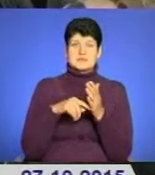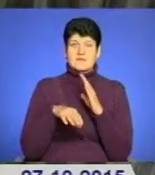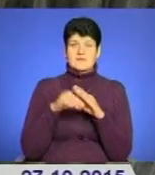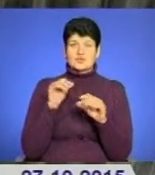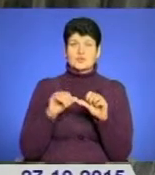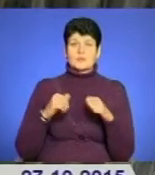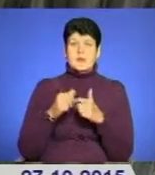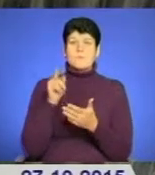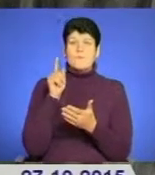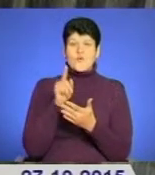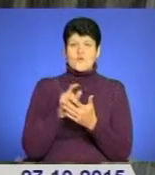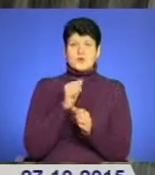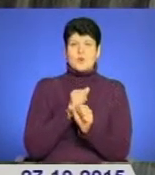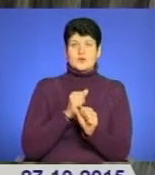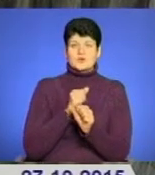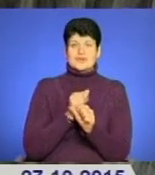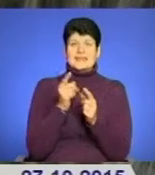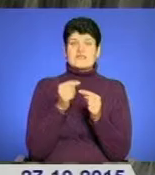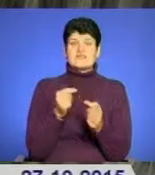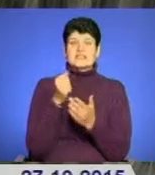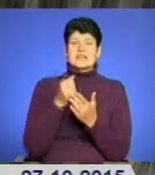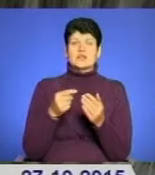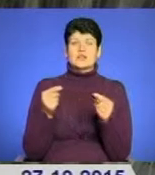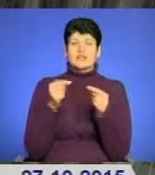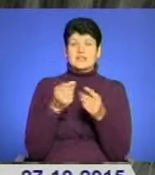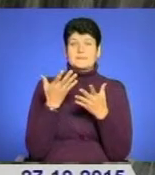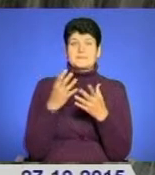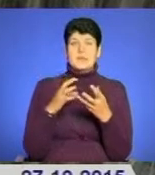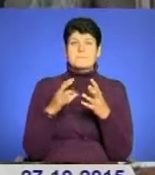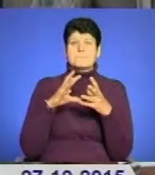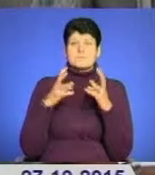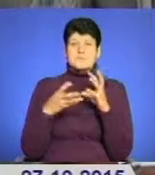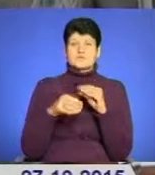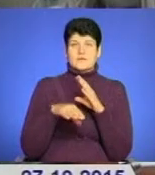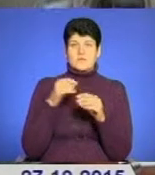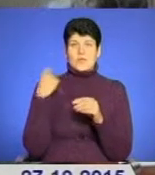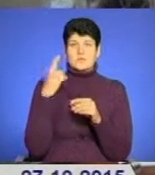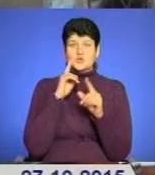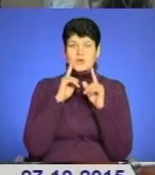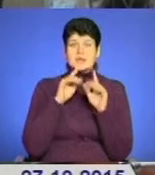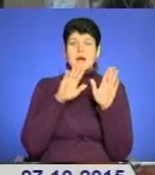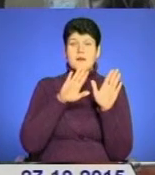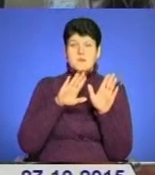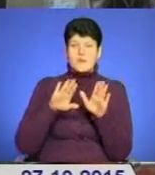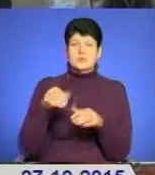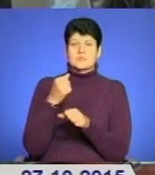комісії повинні опрацювати і встановити підсумки виборів до обласної ради. І лише після цього